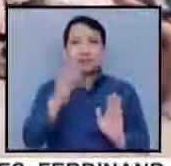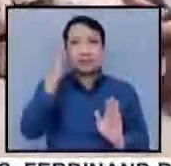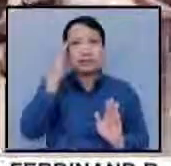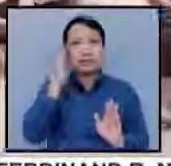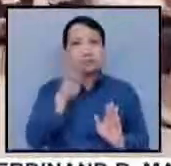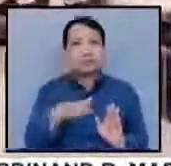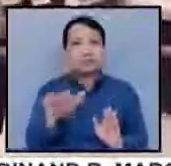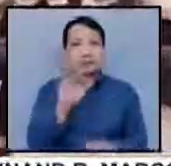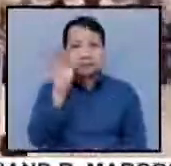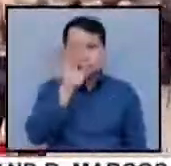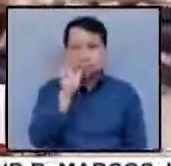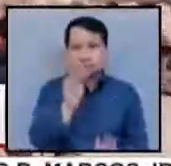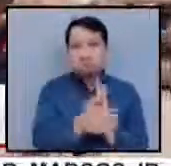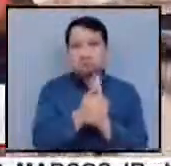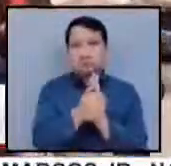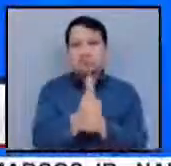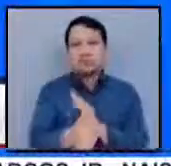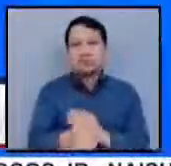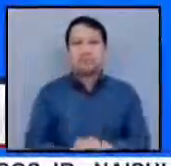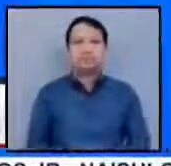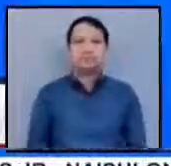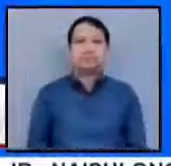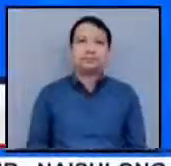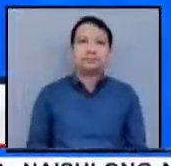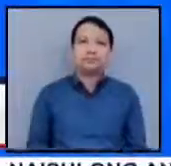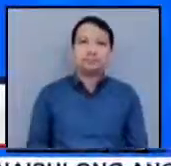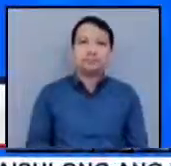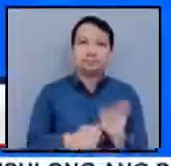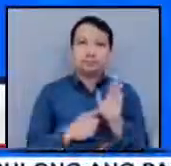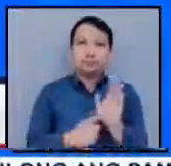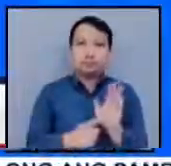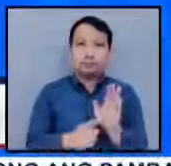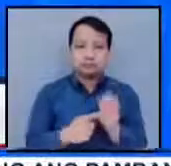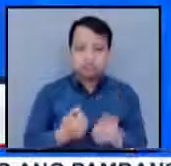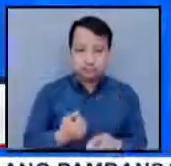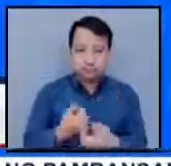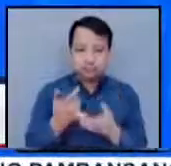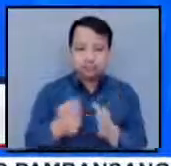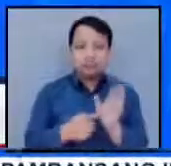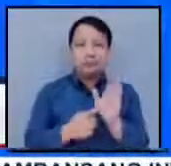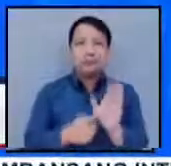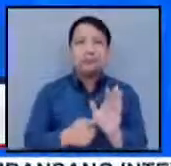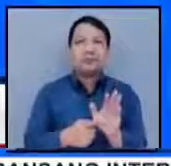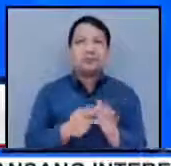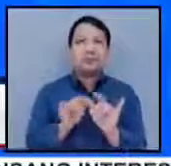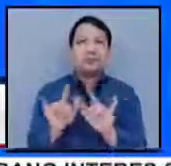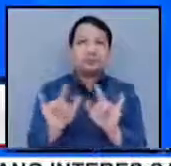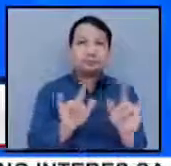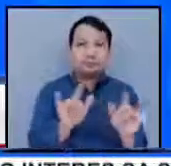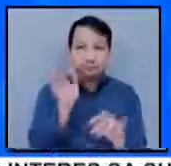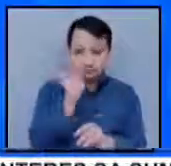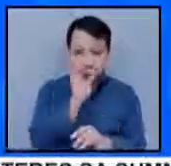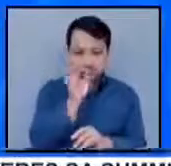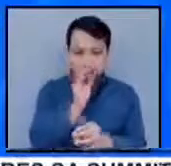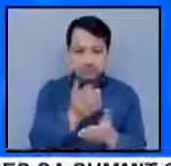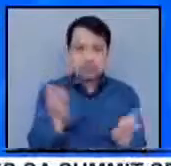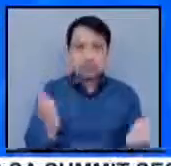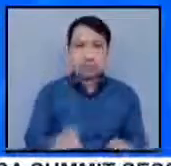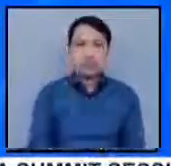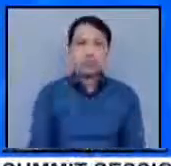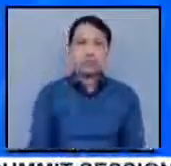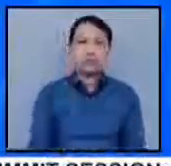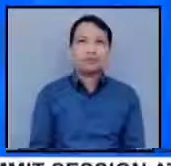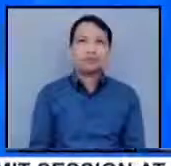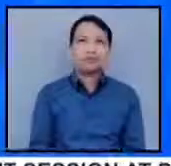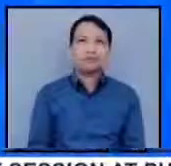yan. Game na game ring ipinaramdam ng presidente ang kanyang pagmamahal sa mga Pilipino. Kaya, I love